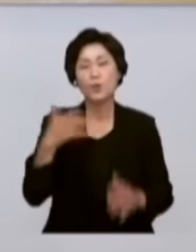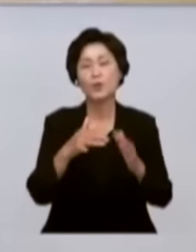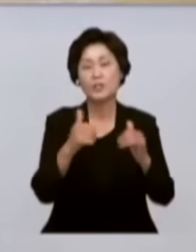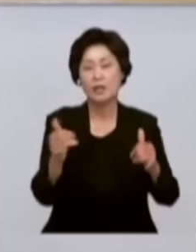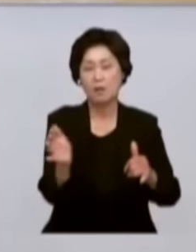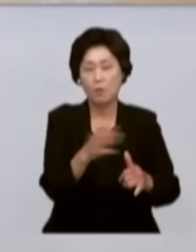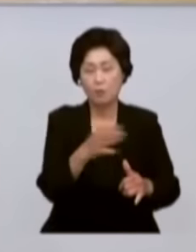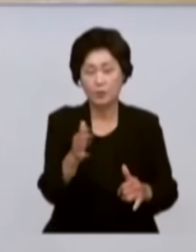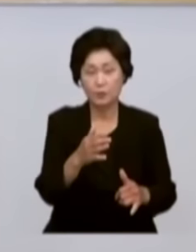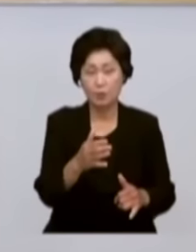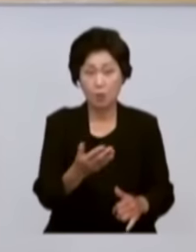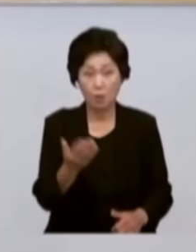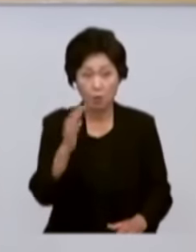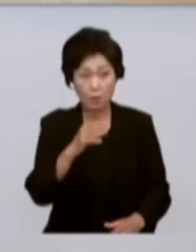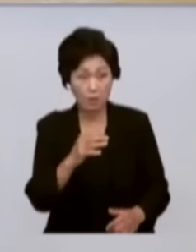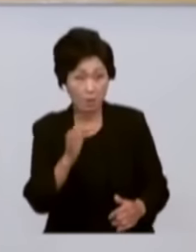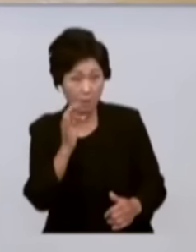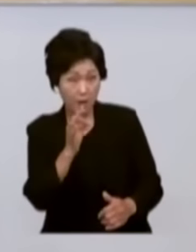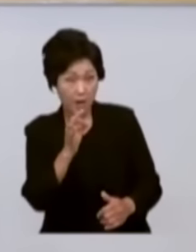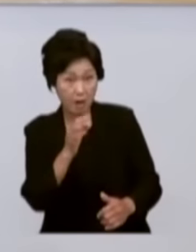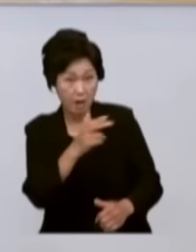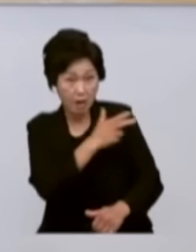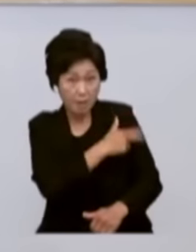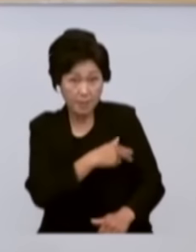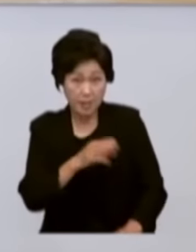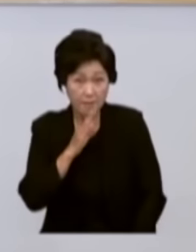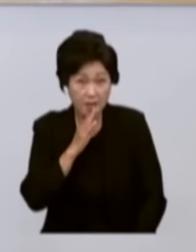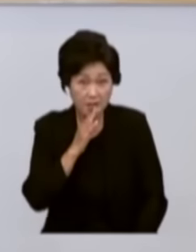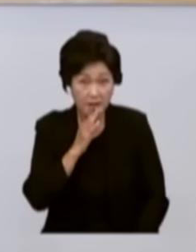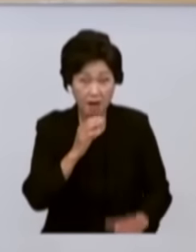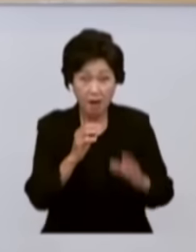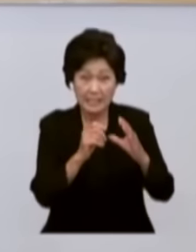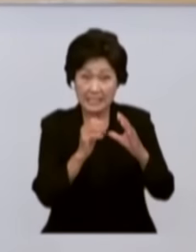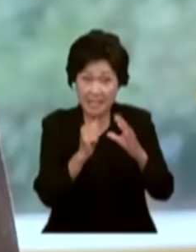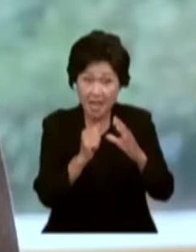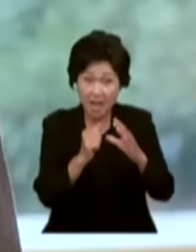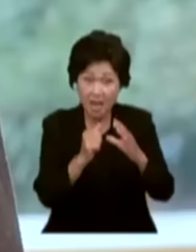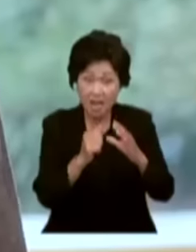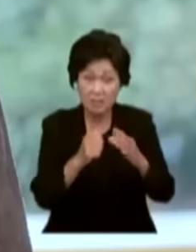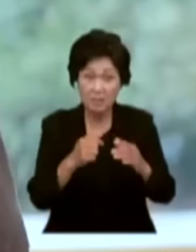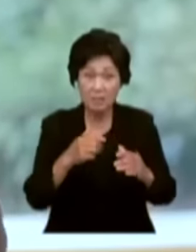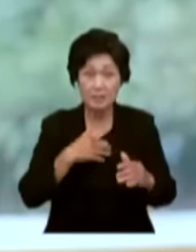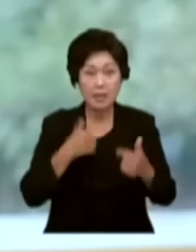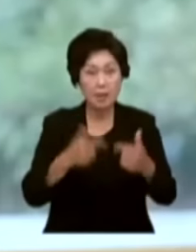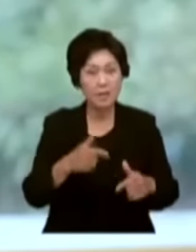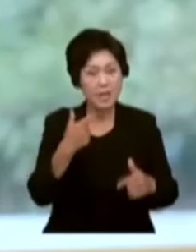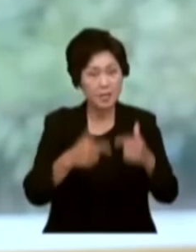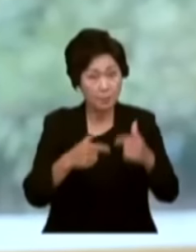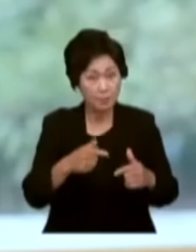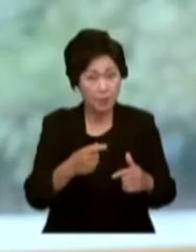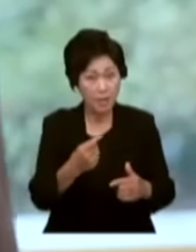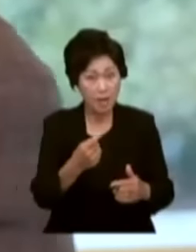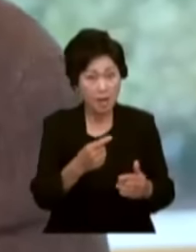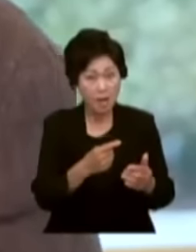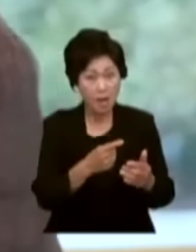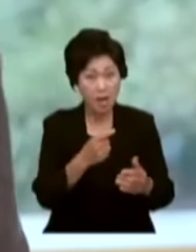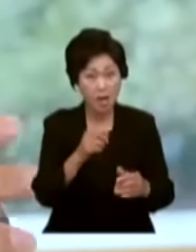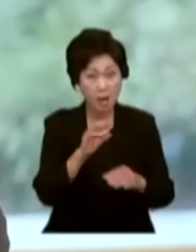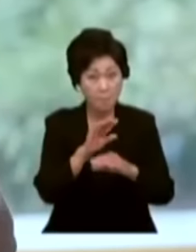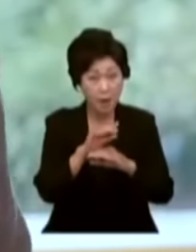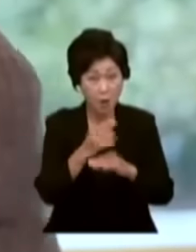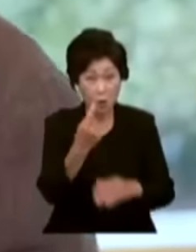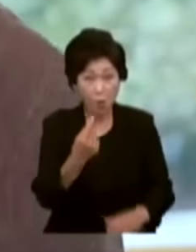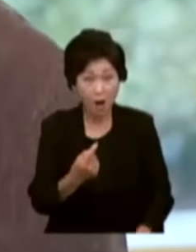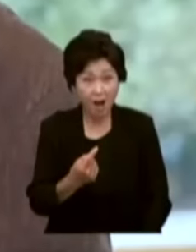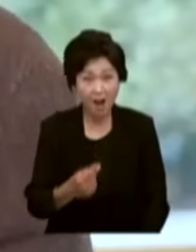그렇지. 근데 저분이 집사님이었어? 네. CTS 내가 매일 기쁘게 나왔네 이런단 말이에요. 네, 네. 자 그러면 저 앞에 보시고 네. 카메라